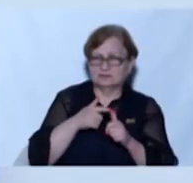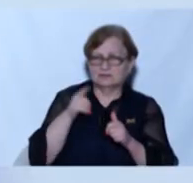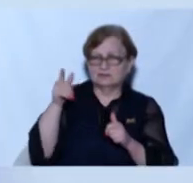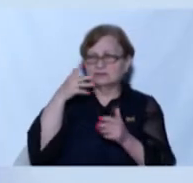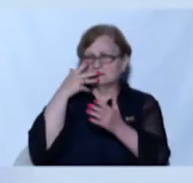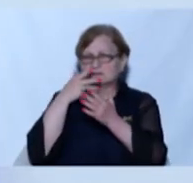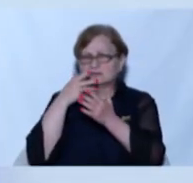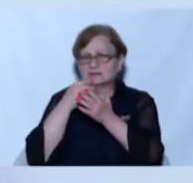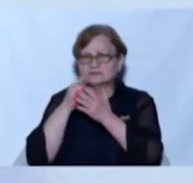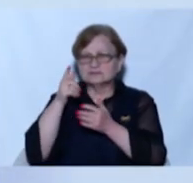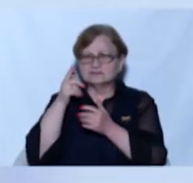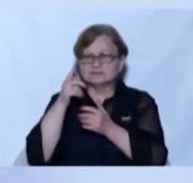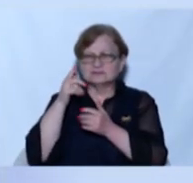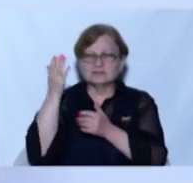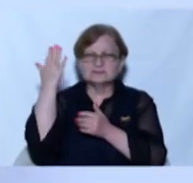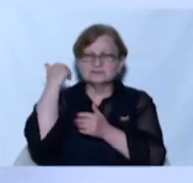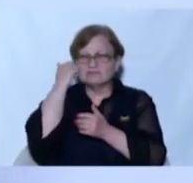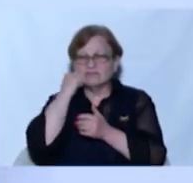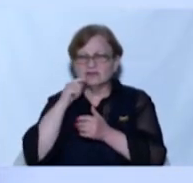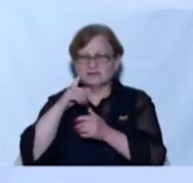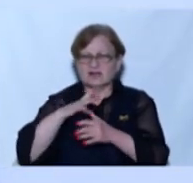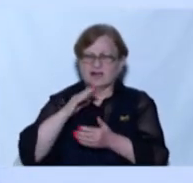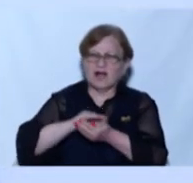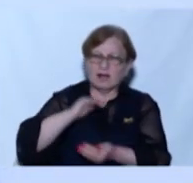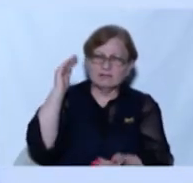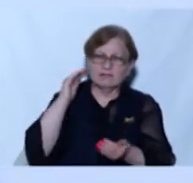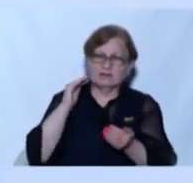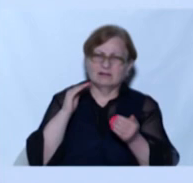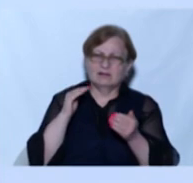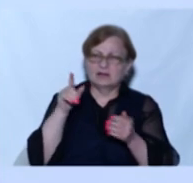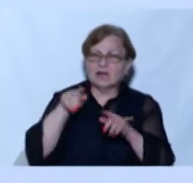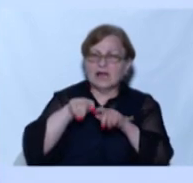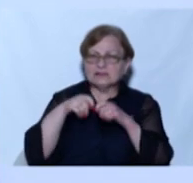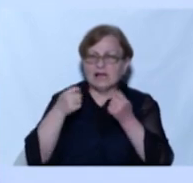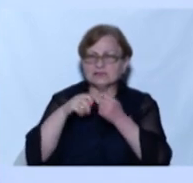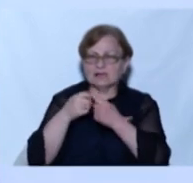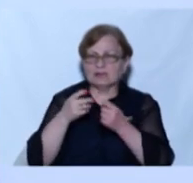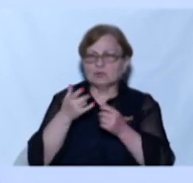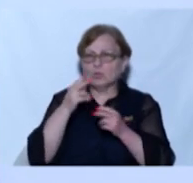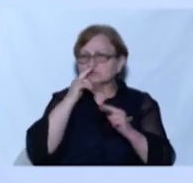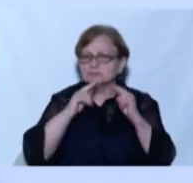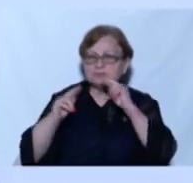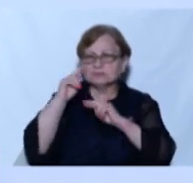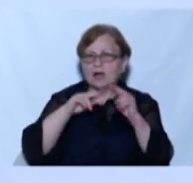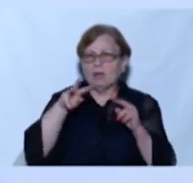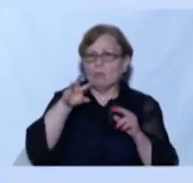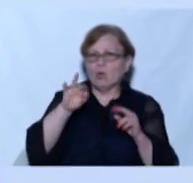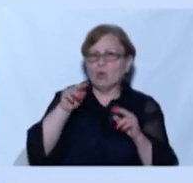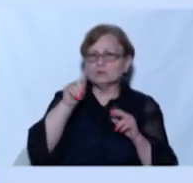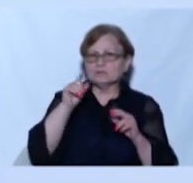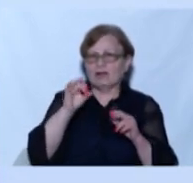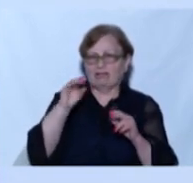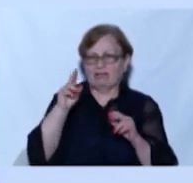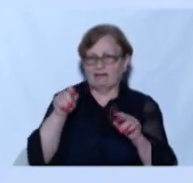და ბებიდის, სხვათა შორის იქ ნატეხი გამზდელის, იქ იმდენი ნატეხია ამ მოზაიკაში, იმდენი